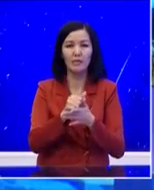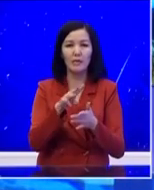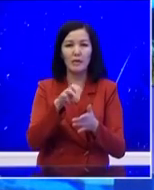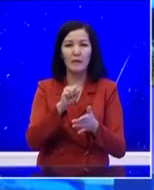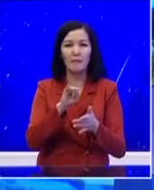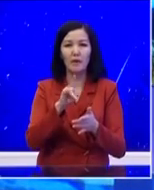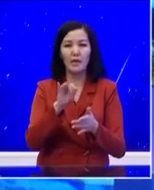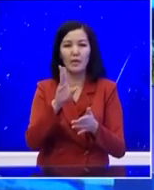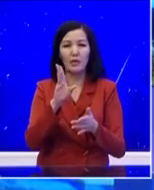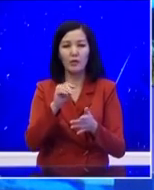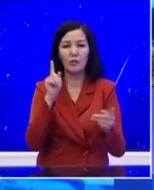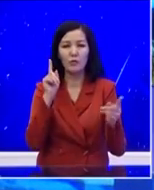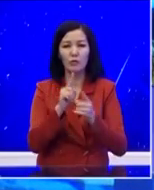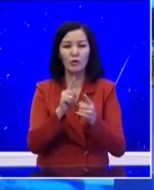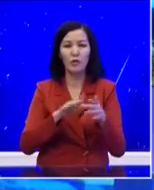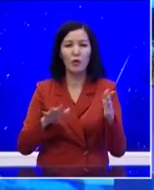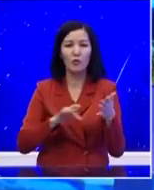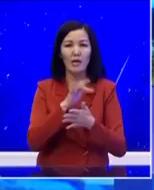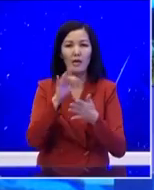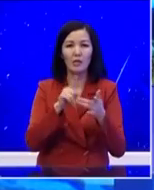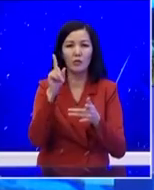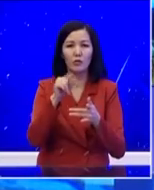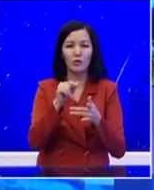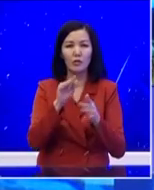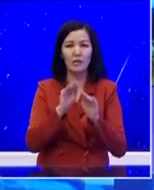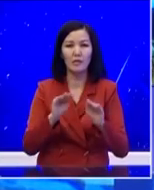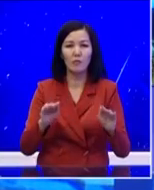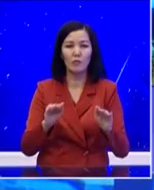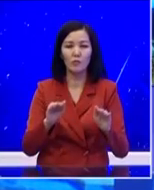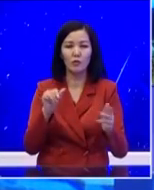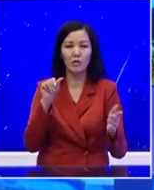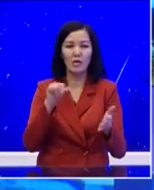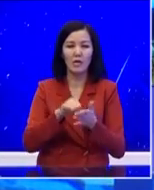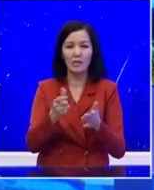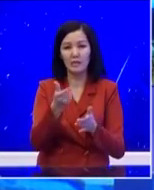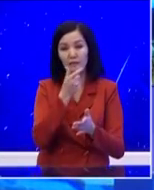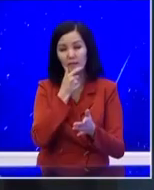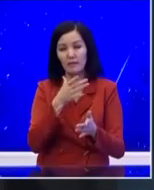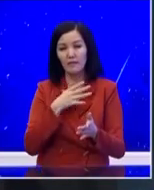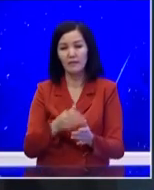Майгүл Тілеутайқызымен жүздесуге аудан қалалардан 100-ден астам оқушылар қатысты.